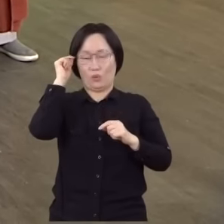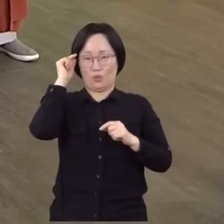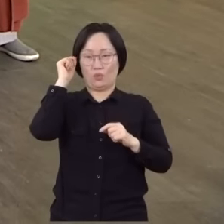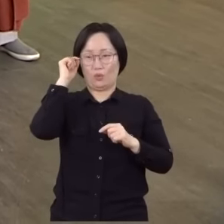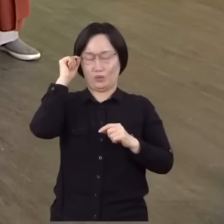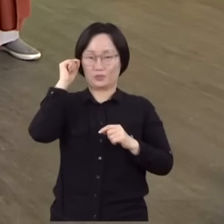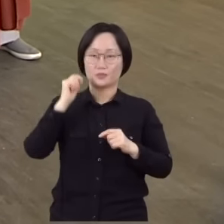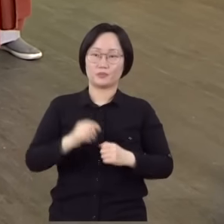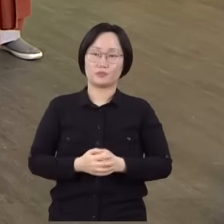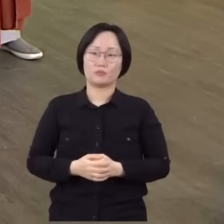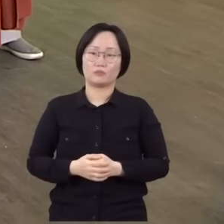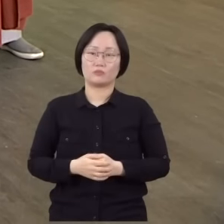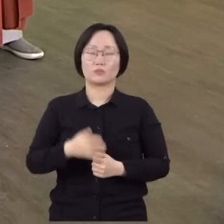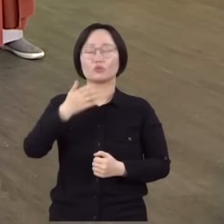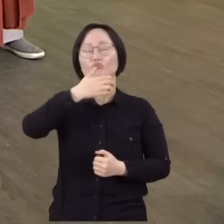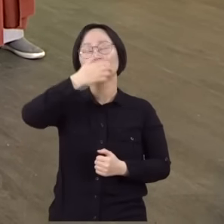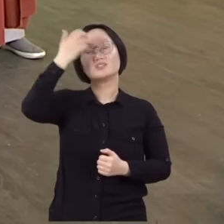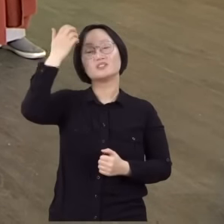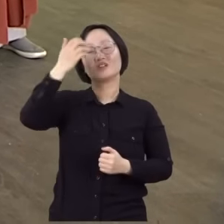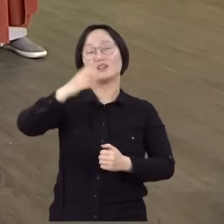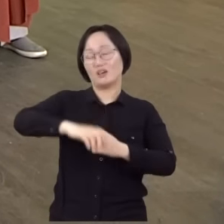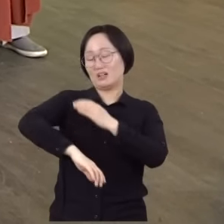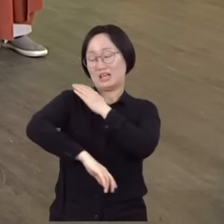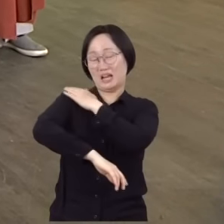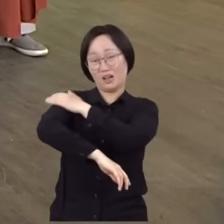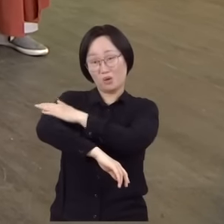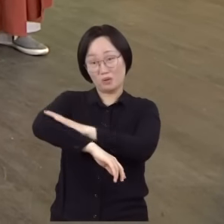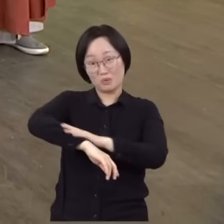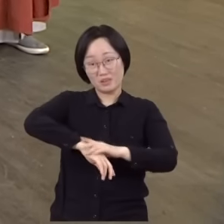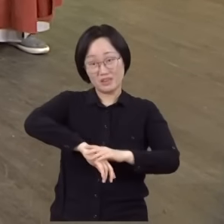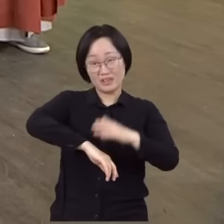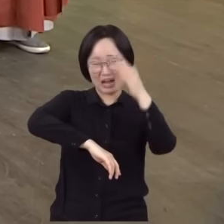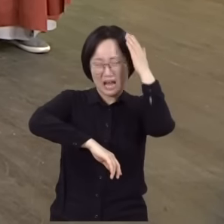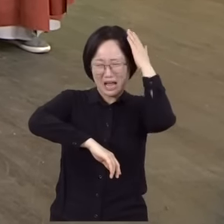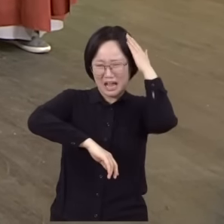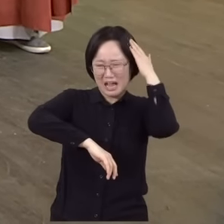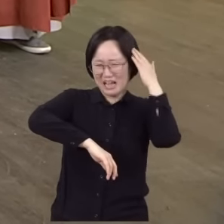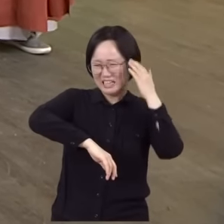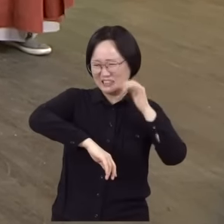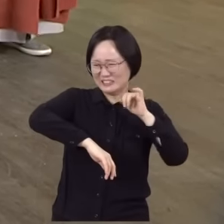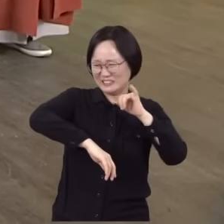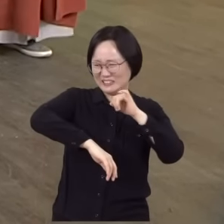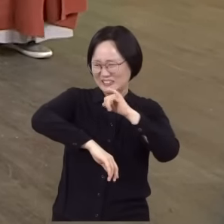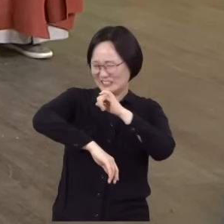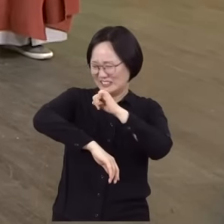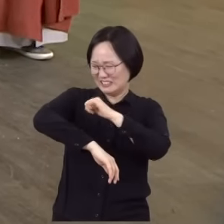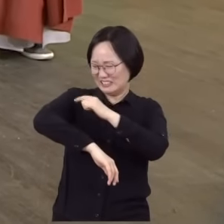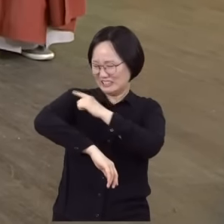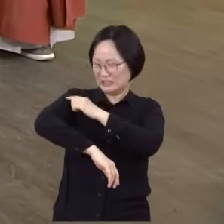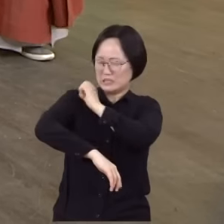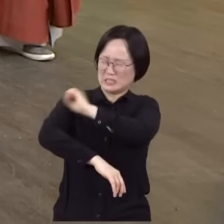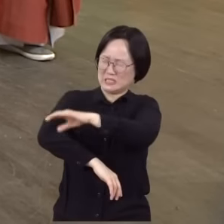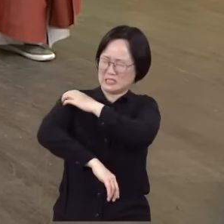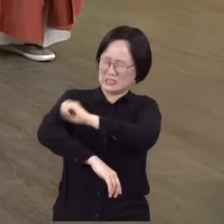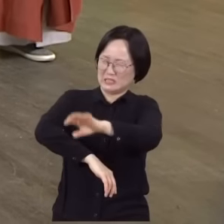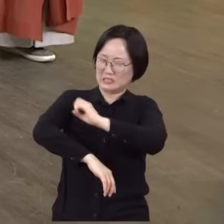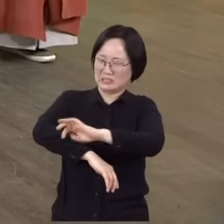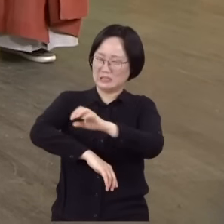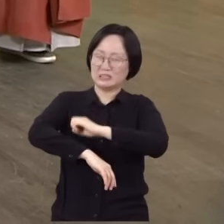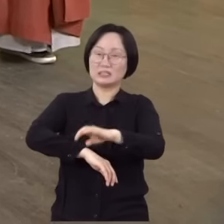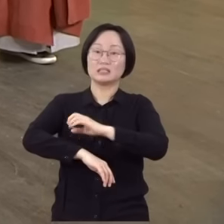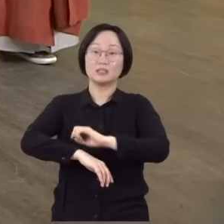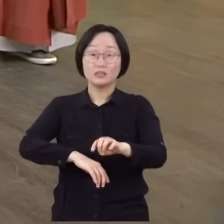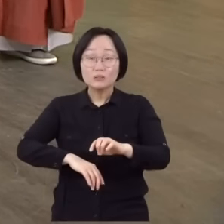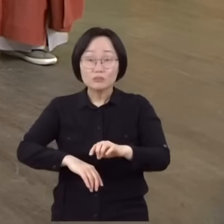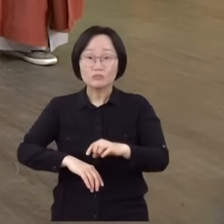꿈에서 오른팔에 붙어 있는 그 새까만 그 굵은 거머리에 다 떼어내는